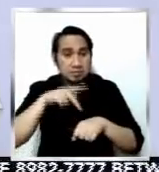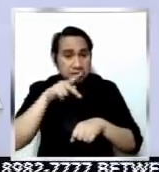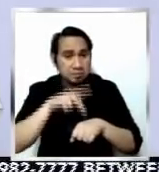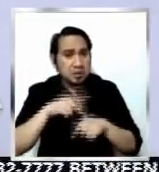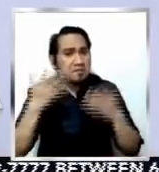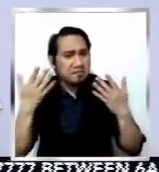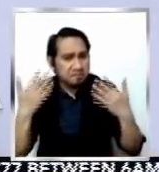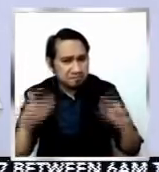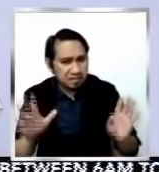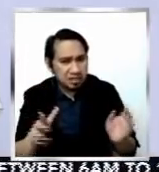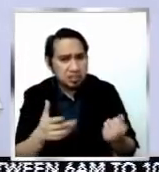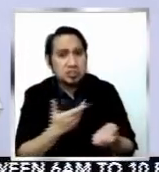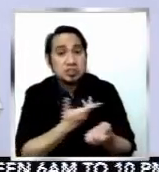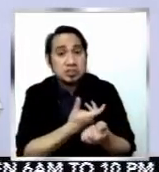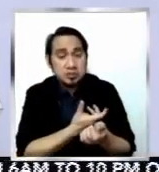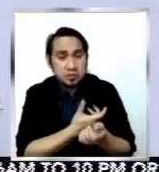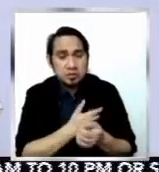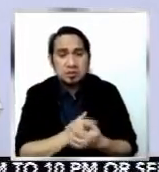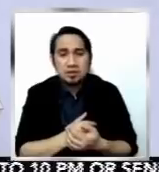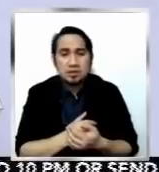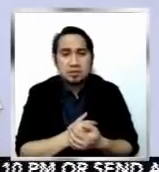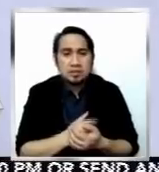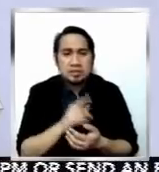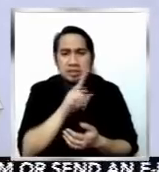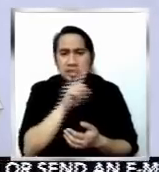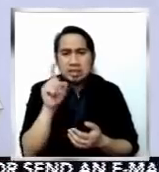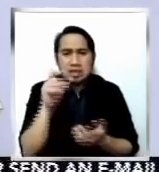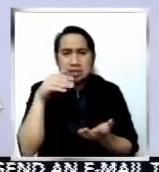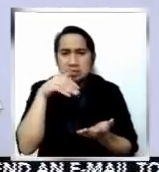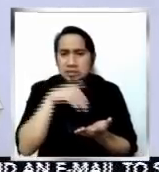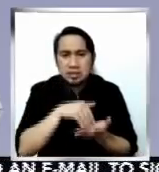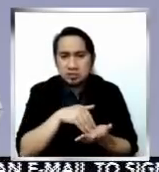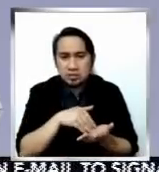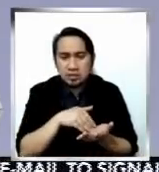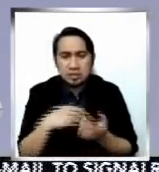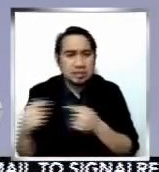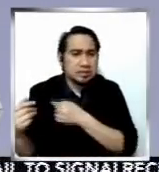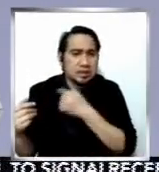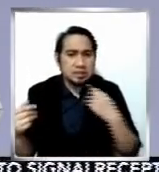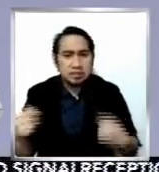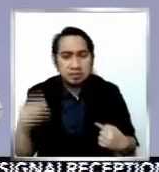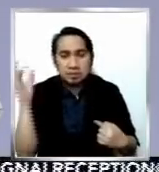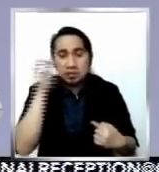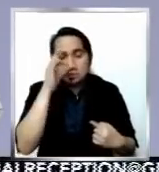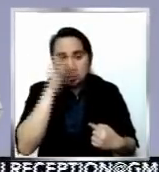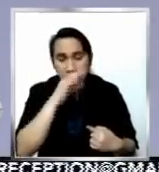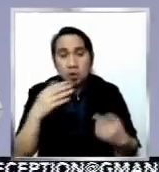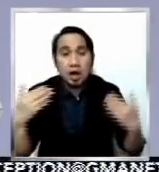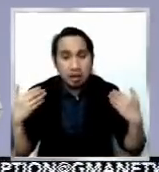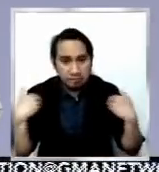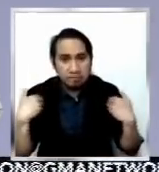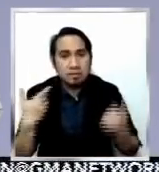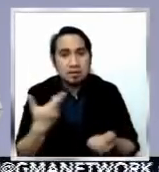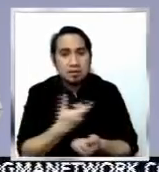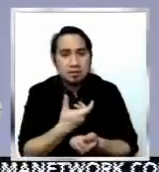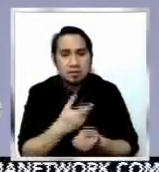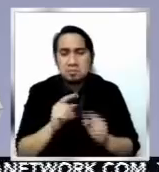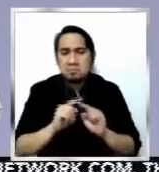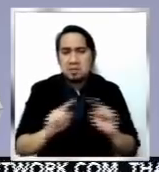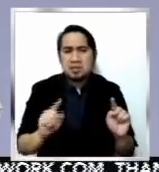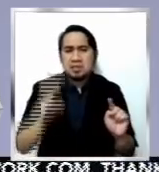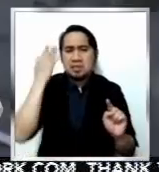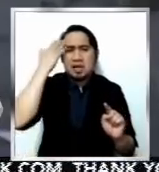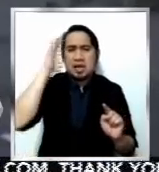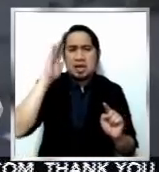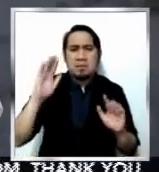raw sa 100,000 ang naturukan ng hindi pinangalan ng COVID-19 vaccine na hindi raw alam ni Ang-See kung paano na ipasok